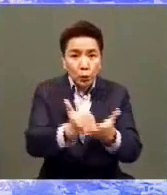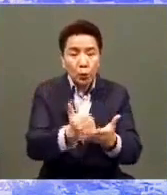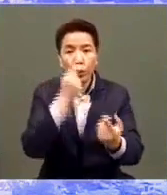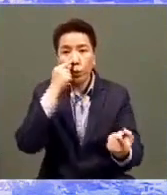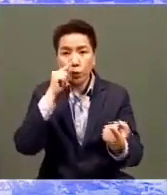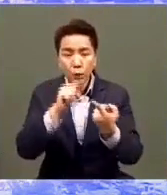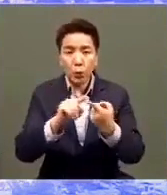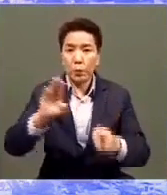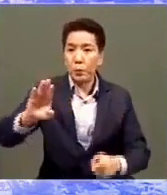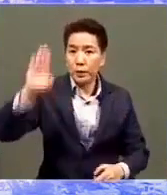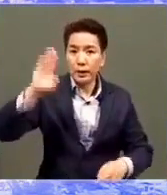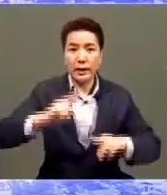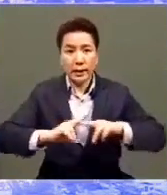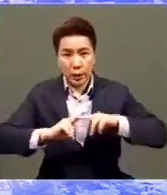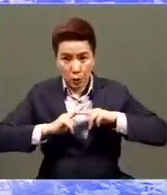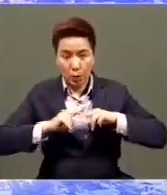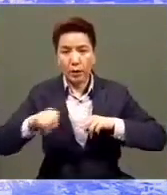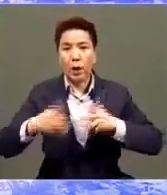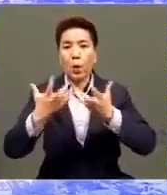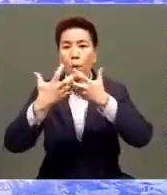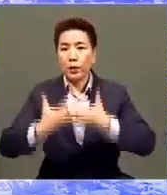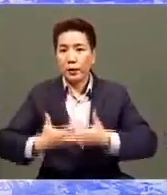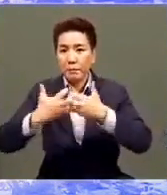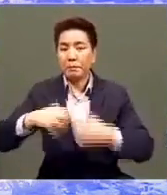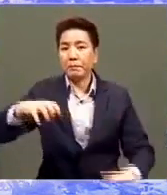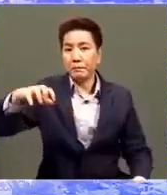วนของภาคเอกชนเองไม่ว่าจะเป็นสภาอุตสาหกรรม